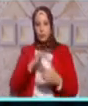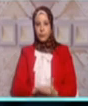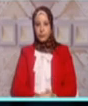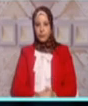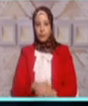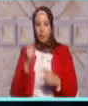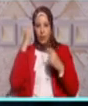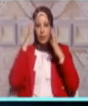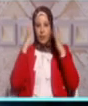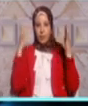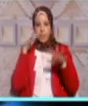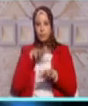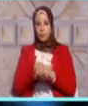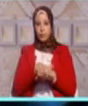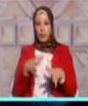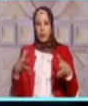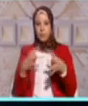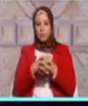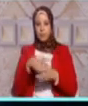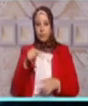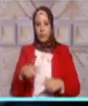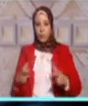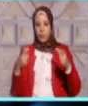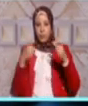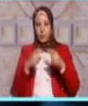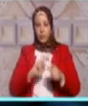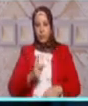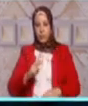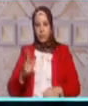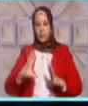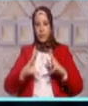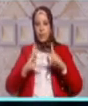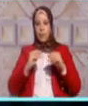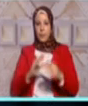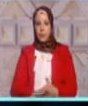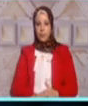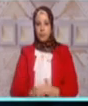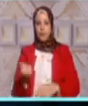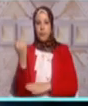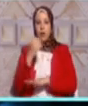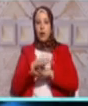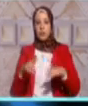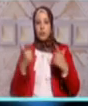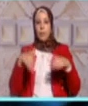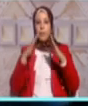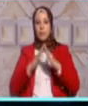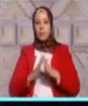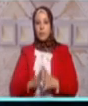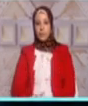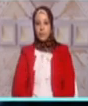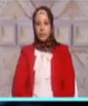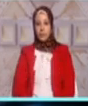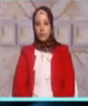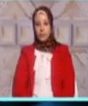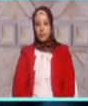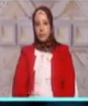والعلماء المصريين في الخارج للمشاركة في مختلف مناحي التنمية اللي بتتم على أرض مصر. يمكن كمان